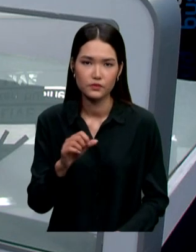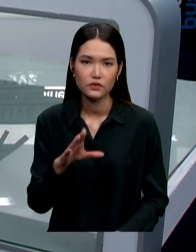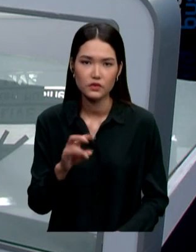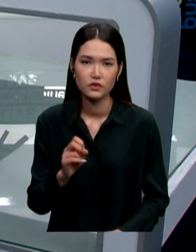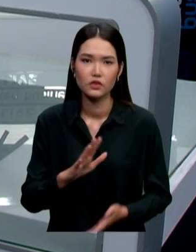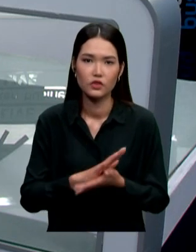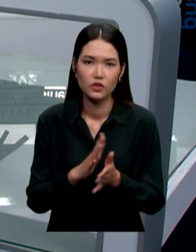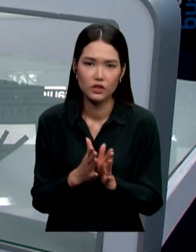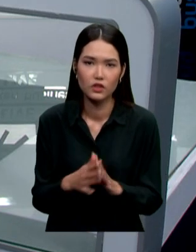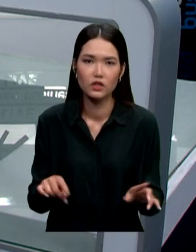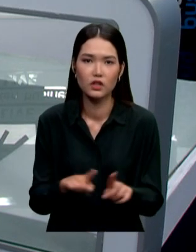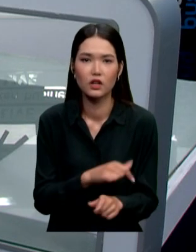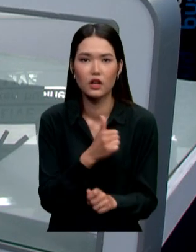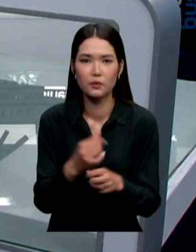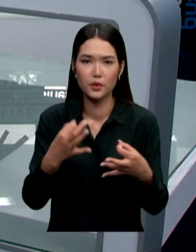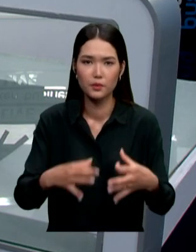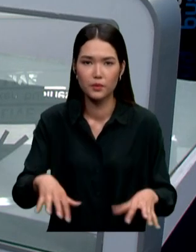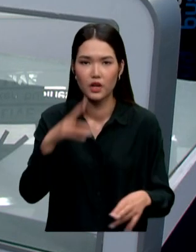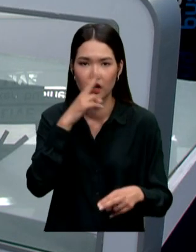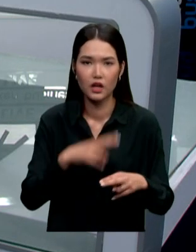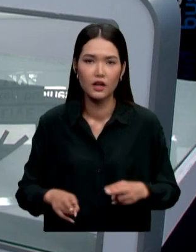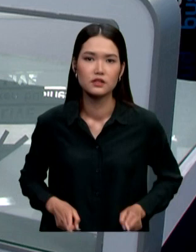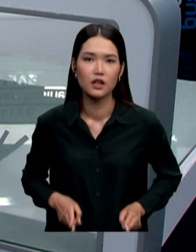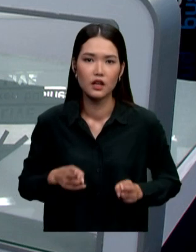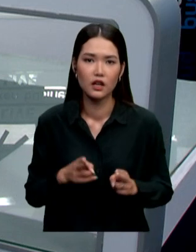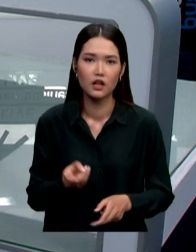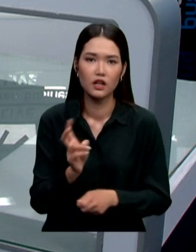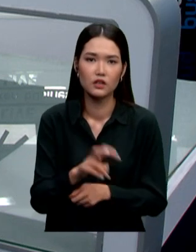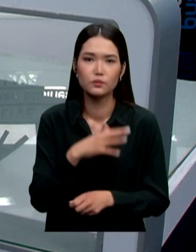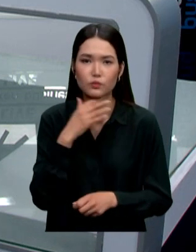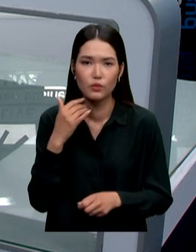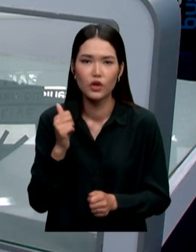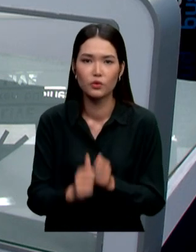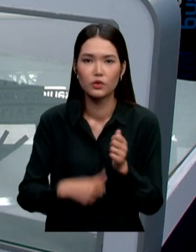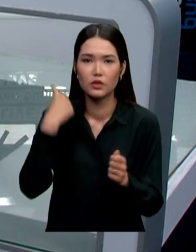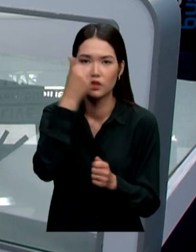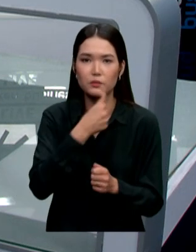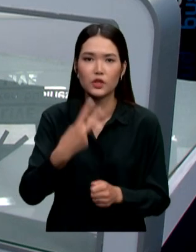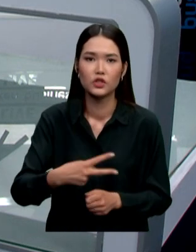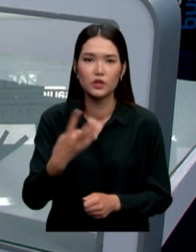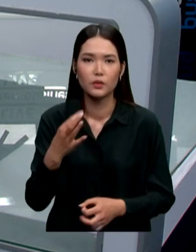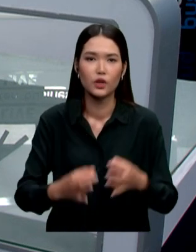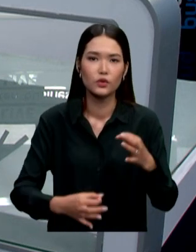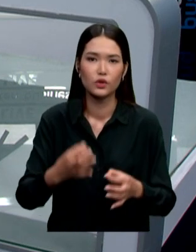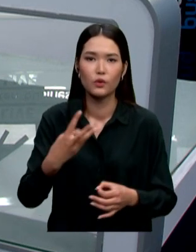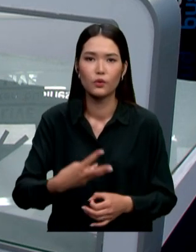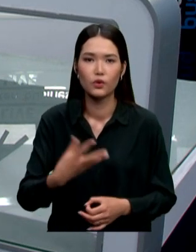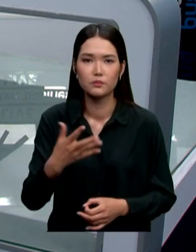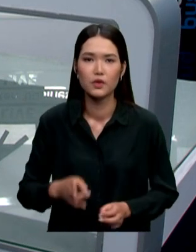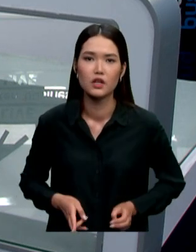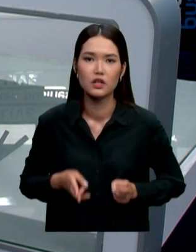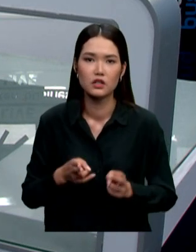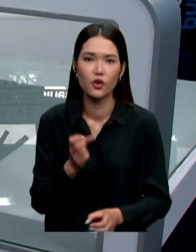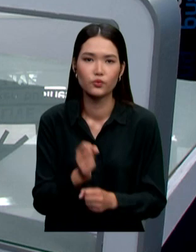Қостанайда шартты түрде бас бостандығынан айырылғандардың қылмысқа баруы жиіледі. Жыл басынан бері 24 сотталушы 35 қылмыс